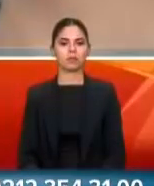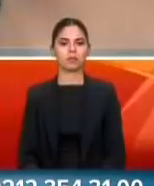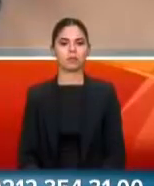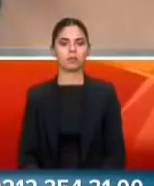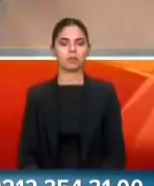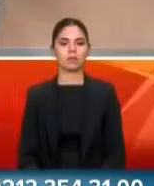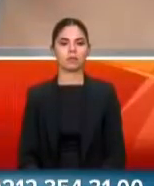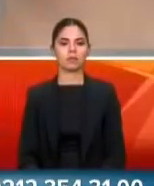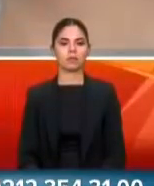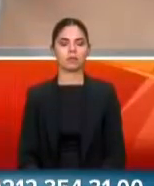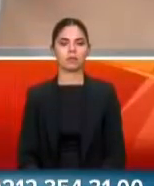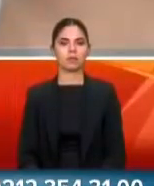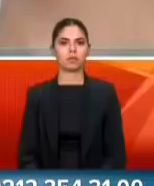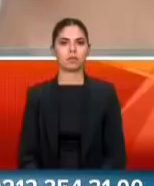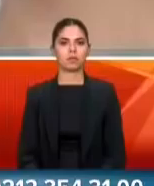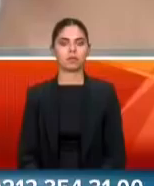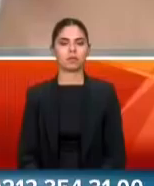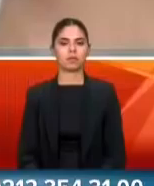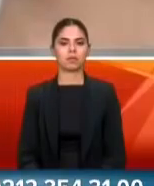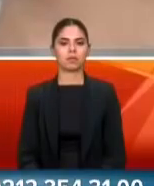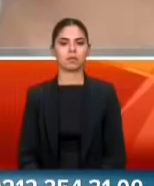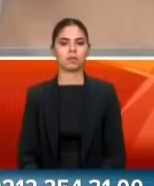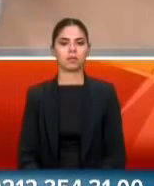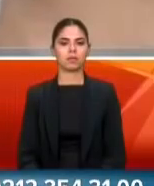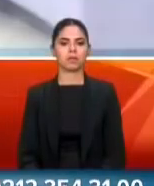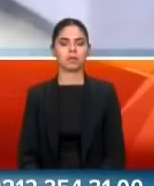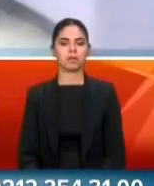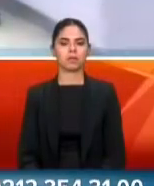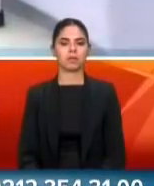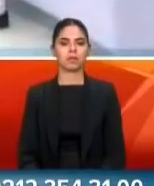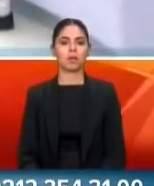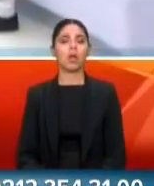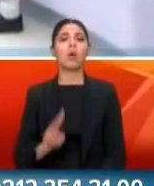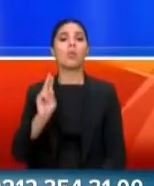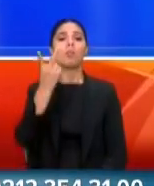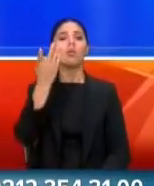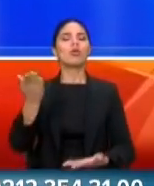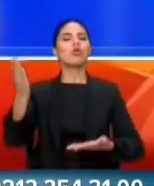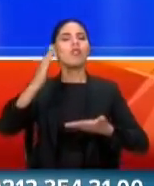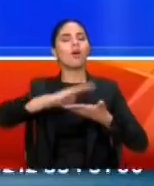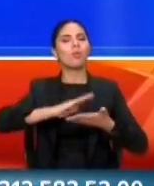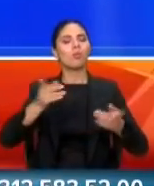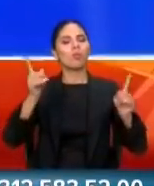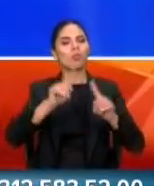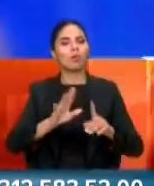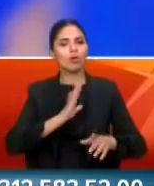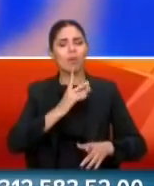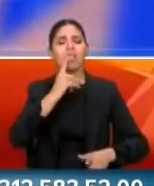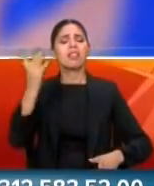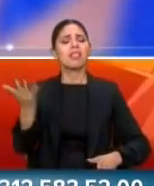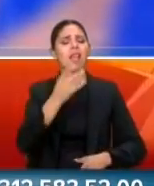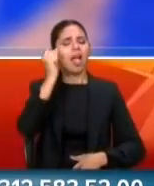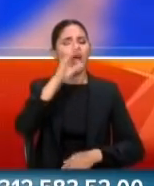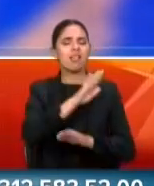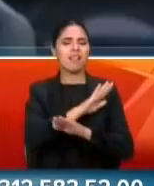Cemile'nin kocası, evde bulunan diğer kız kardeş ve gelinidir dedi. Mucize kavuşmalara imza atarak yılların özlemine